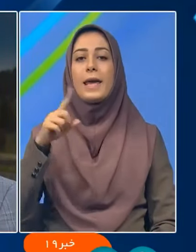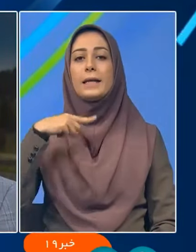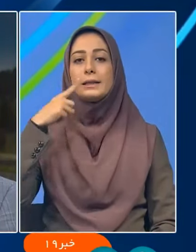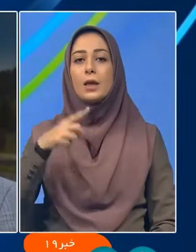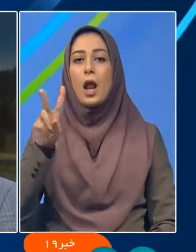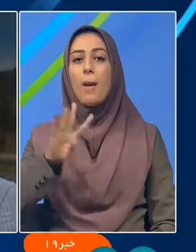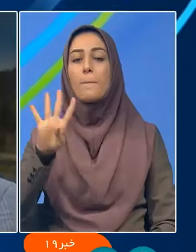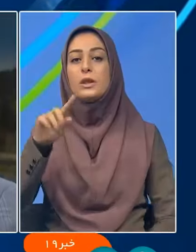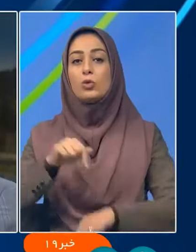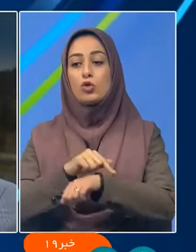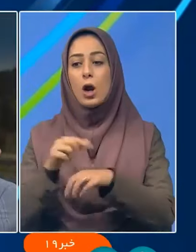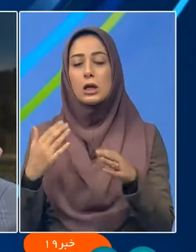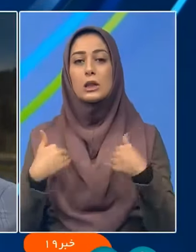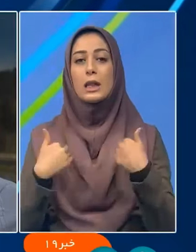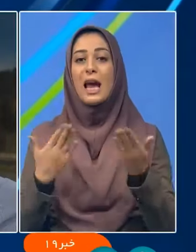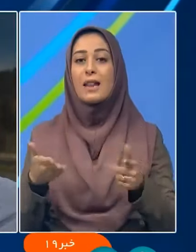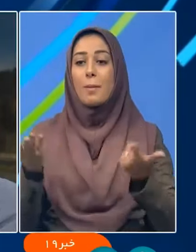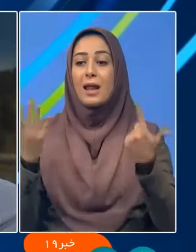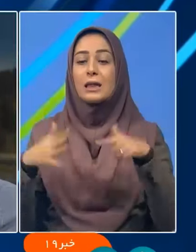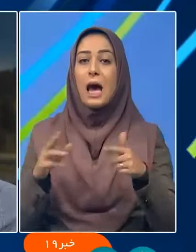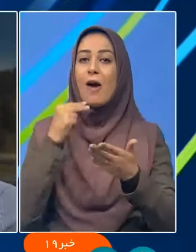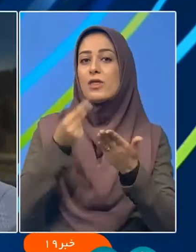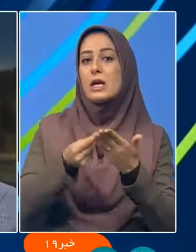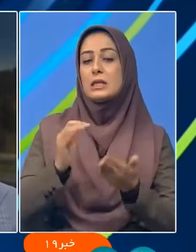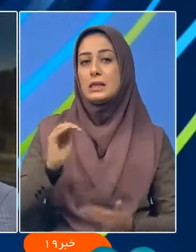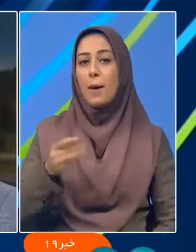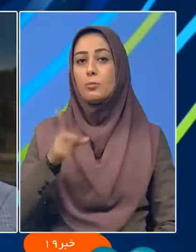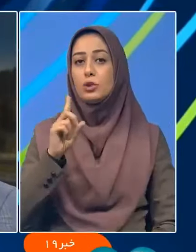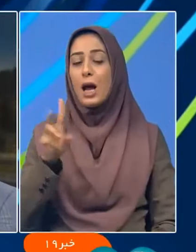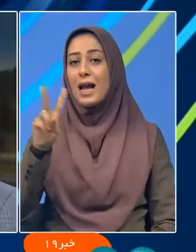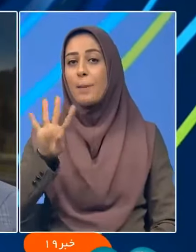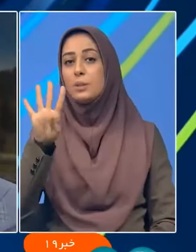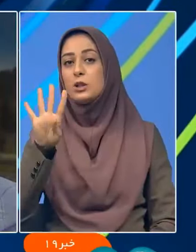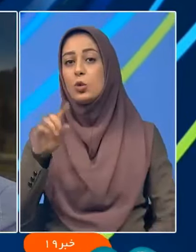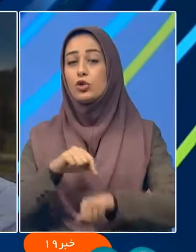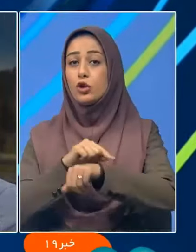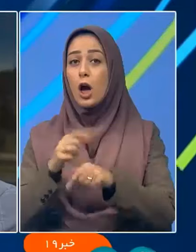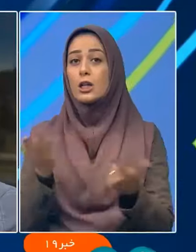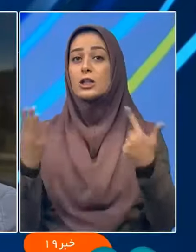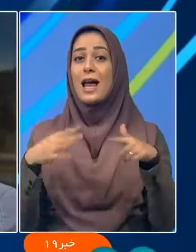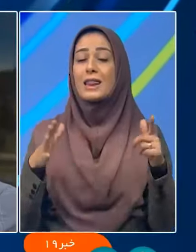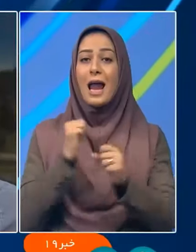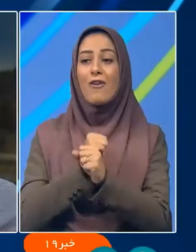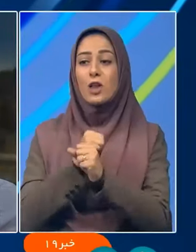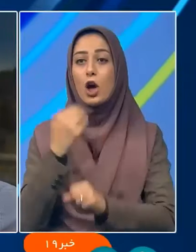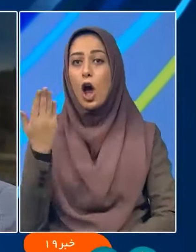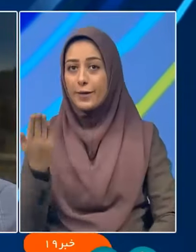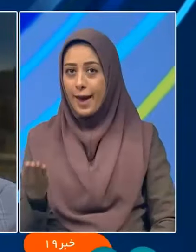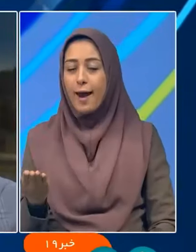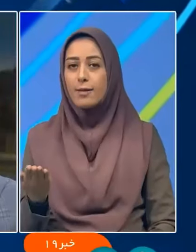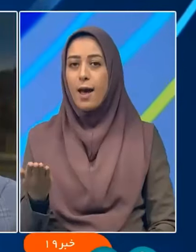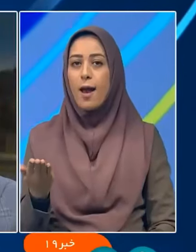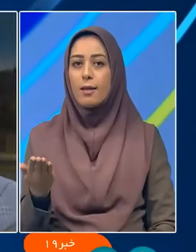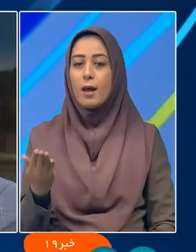24 ساعته در هفته. بنابراین میگه اگر 24 ساعت در هفته اینها شاغل بودن در